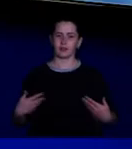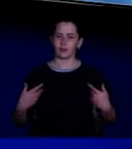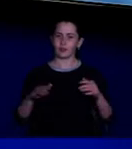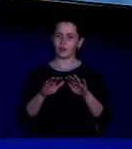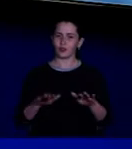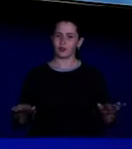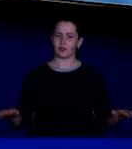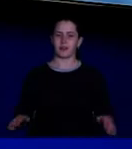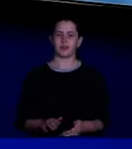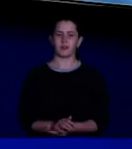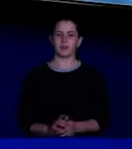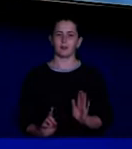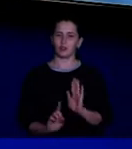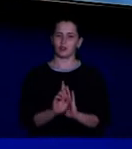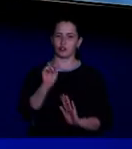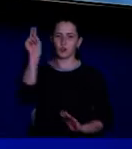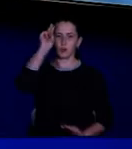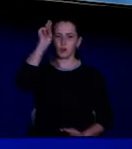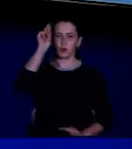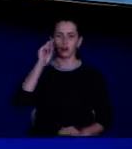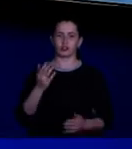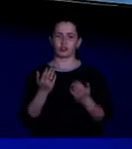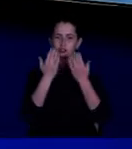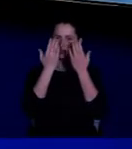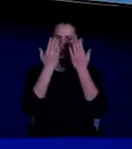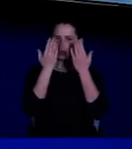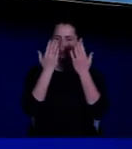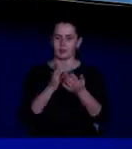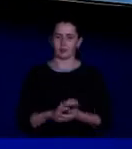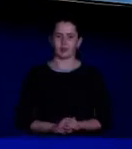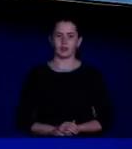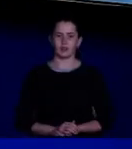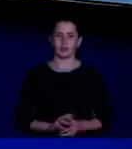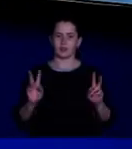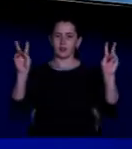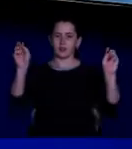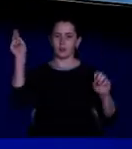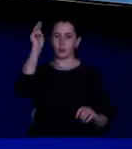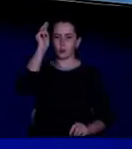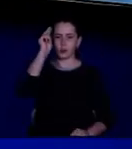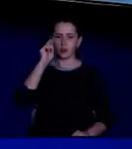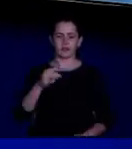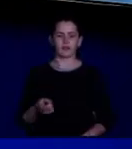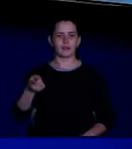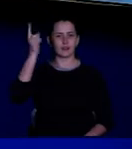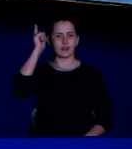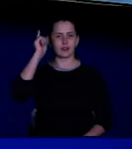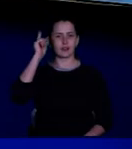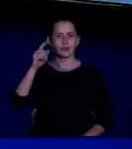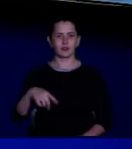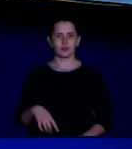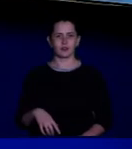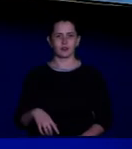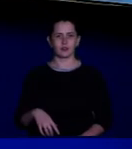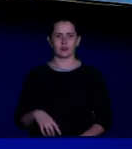Здравствуйте, ребята! Начинаем урок чтения. Тема урока – старинная